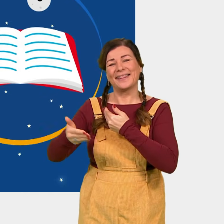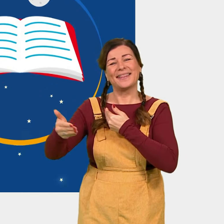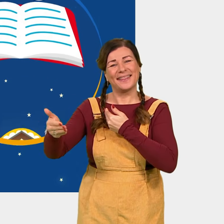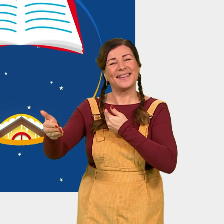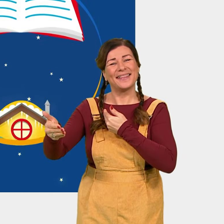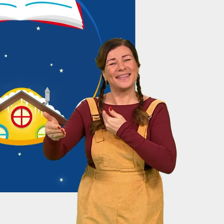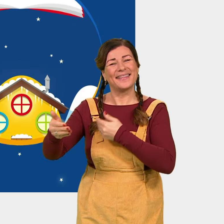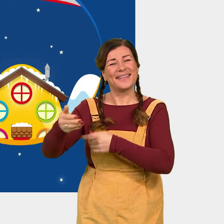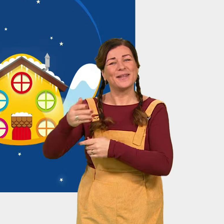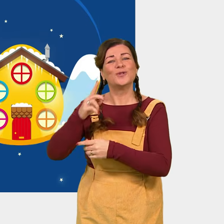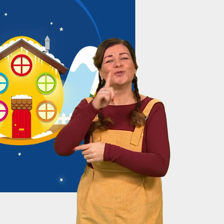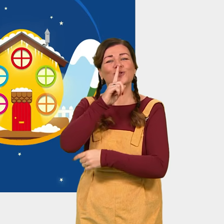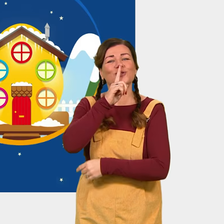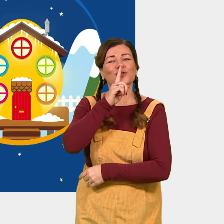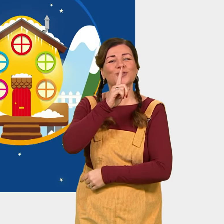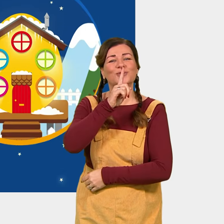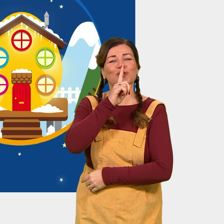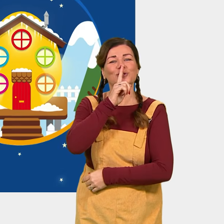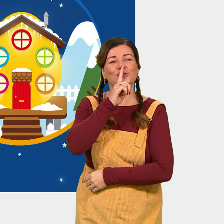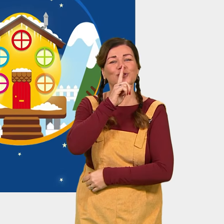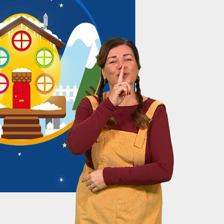iddi nosi.